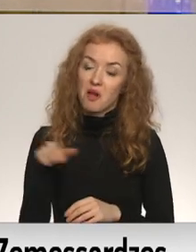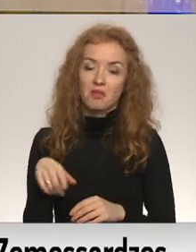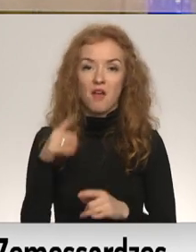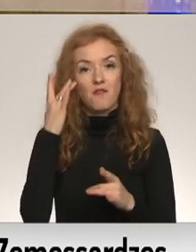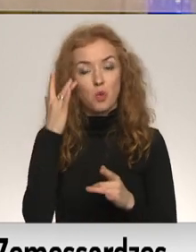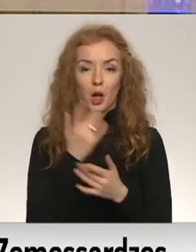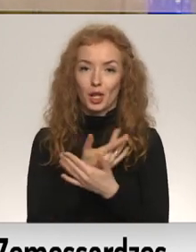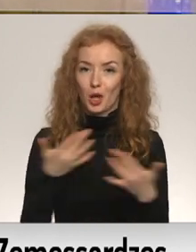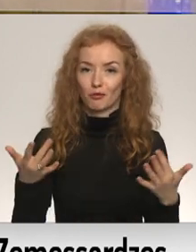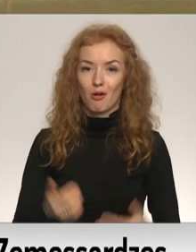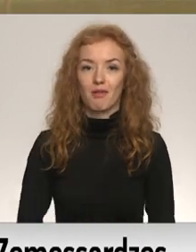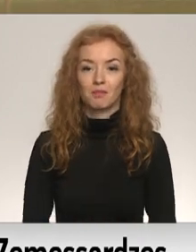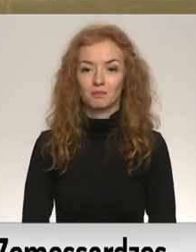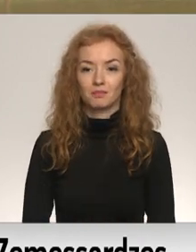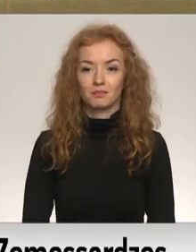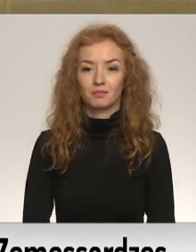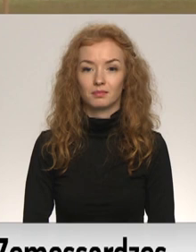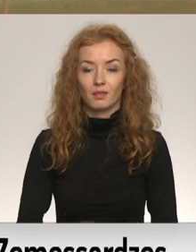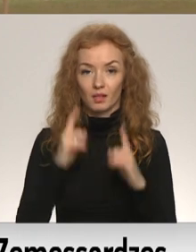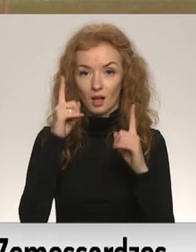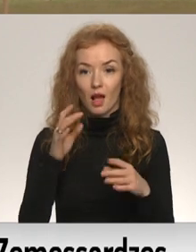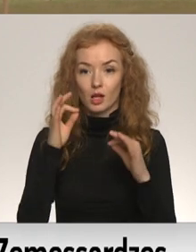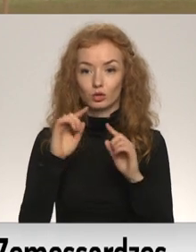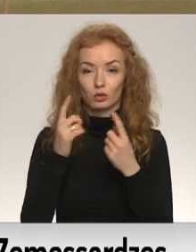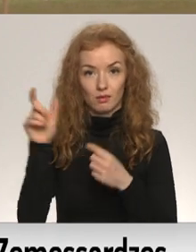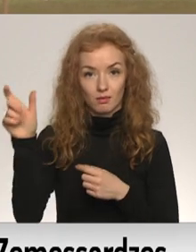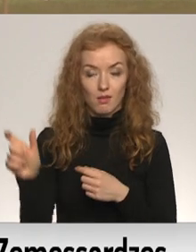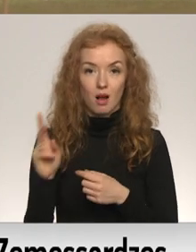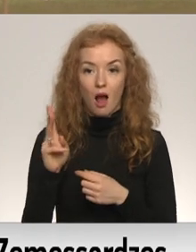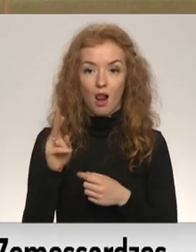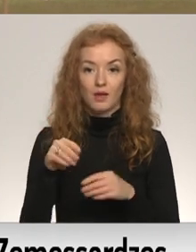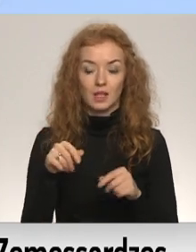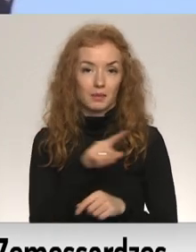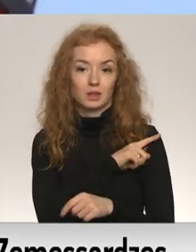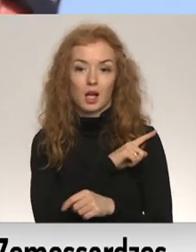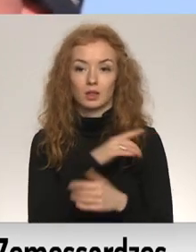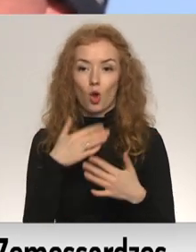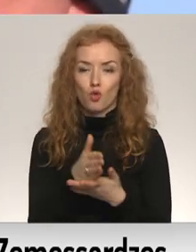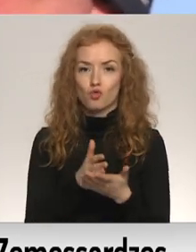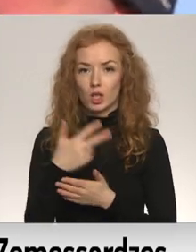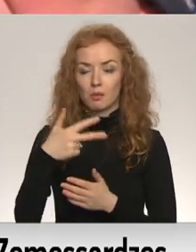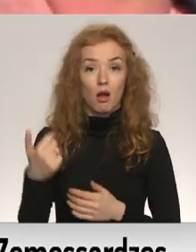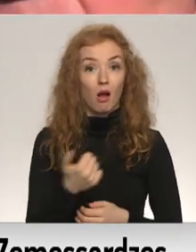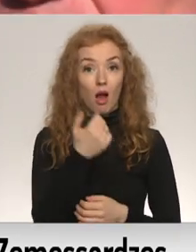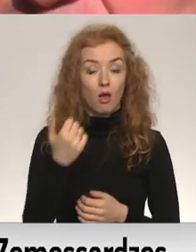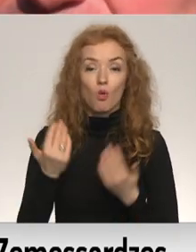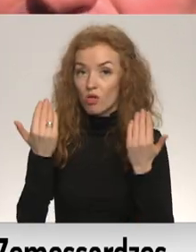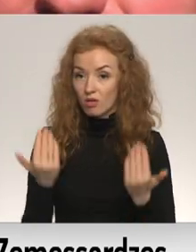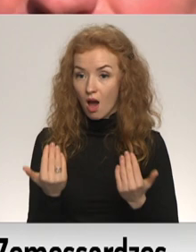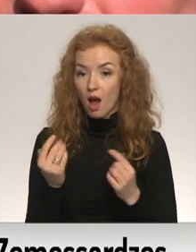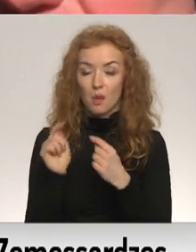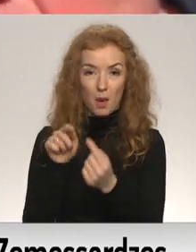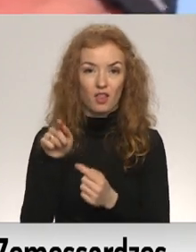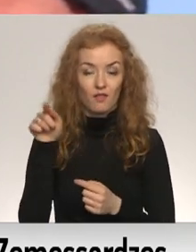ir dažādi. Aizdomās turamais Gundars Kalve zemessardzē dienu jau 30 gadus, bet tagad, kad pret viņu